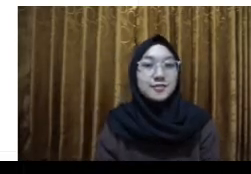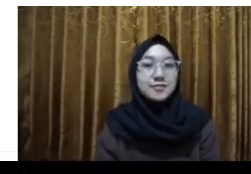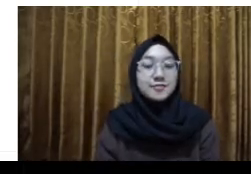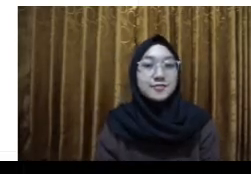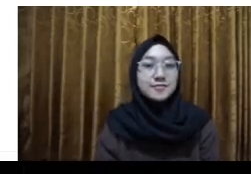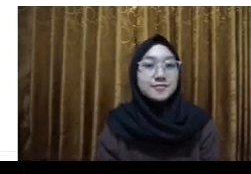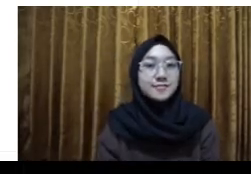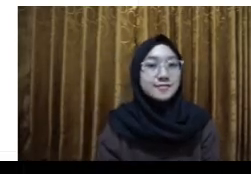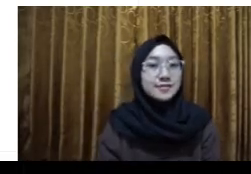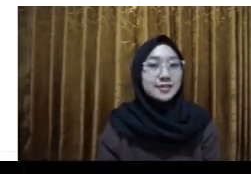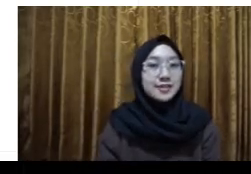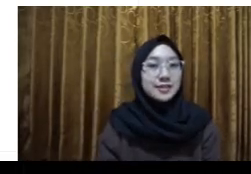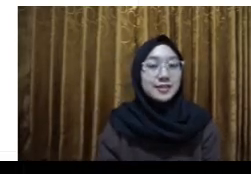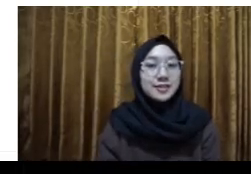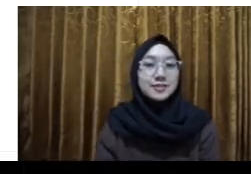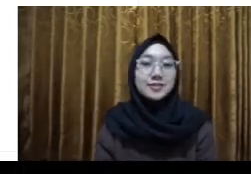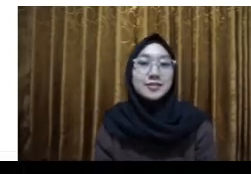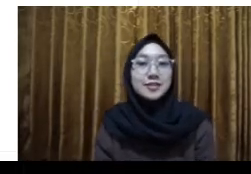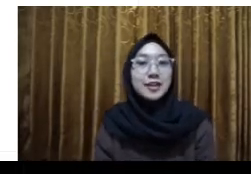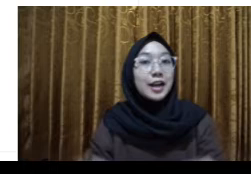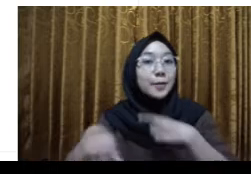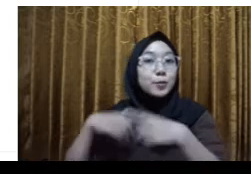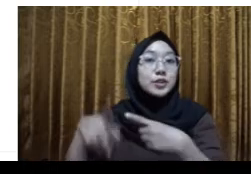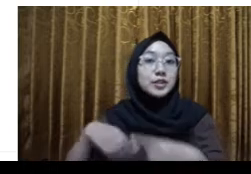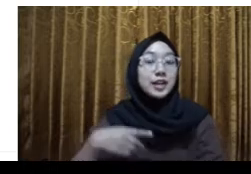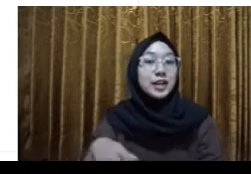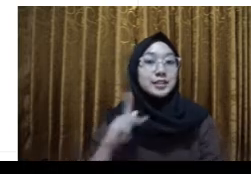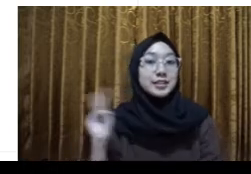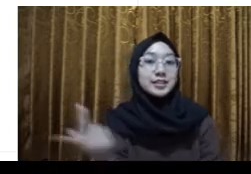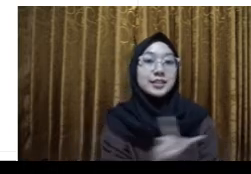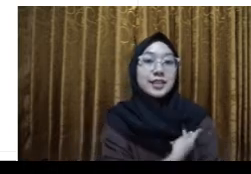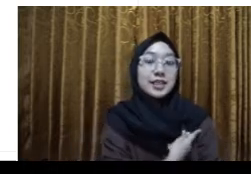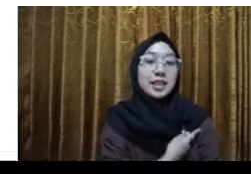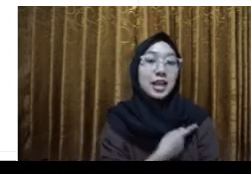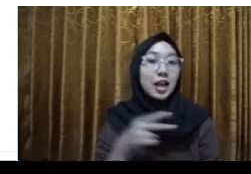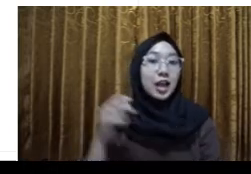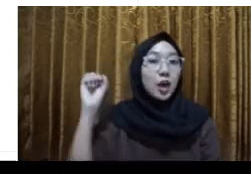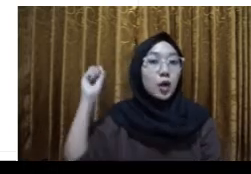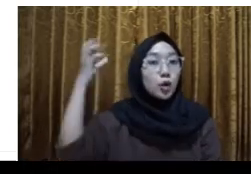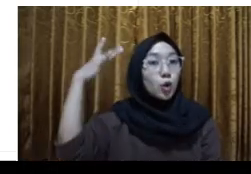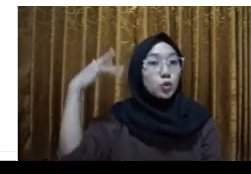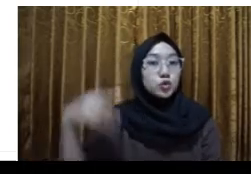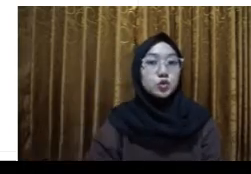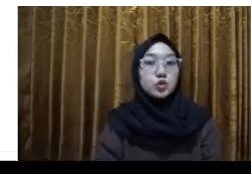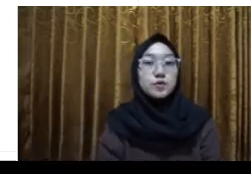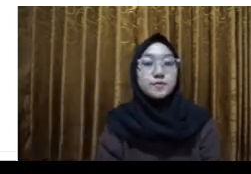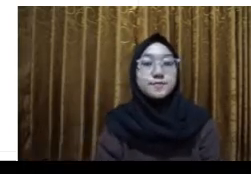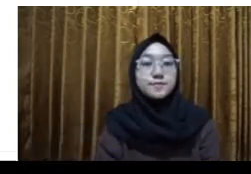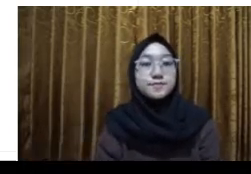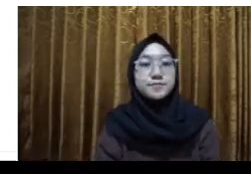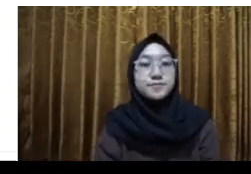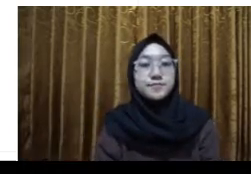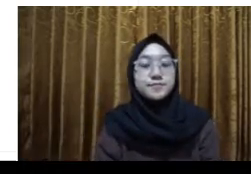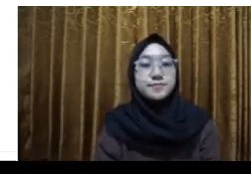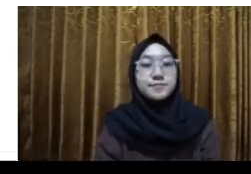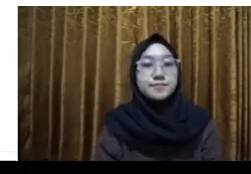Ya, setelah dia selesai menyekan akan bunyi suara notifikasinya dia. ada suara notifikasinya di belakang itu artinya sudah